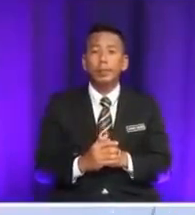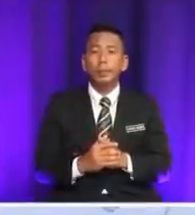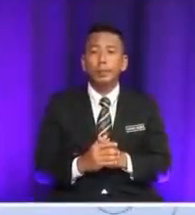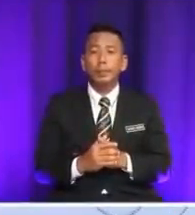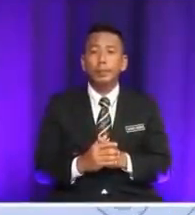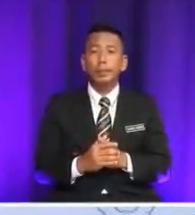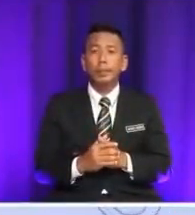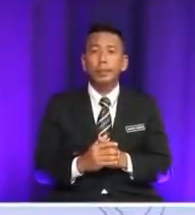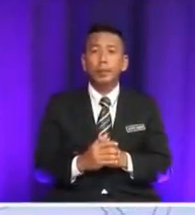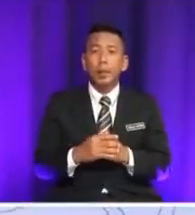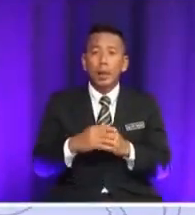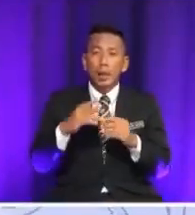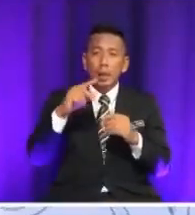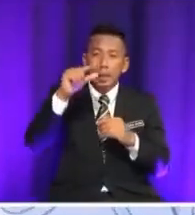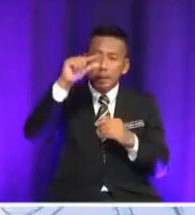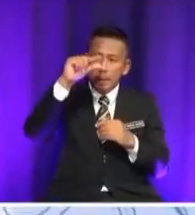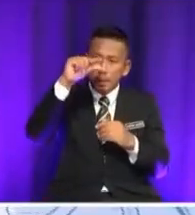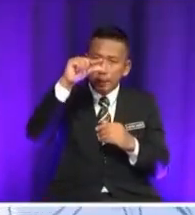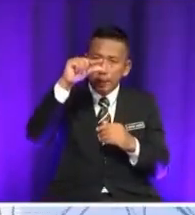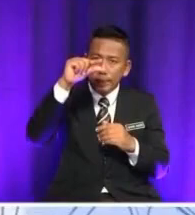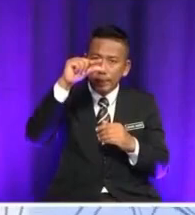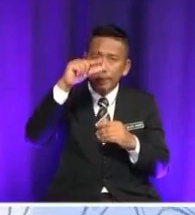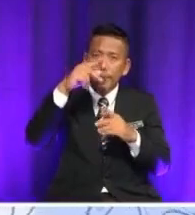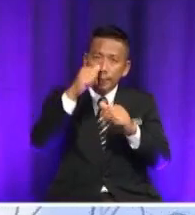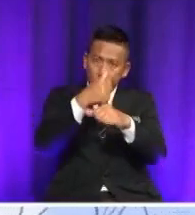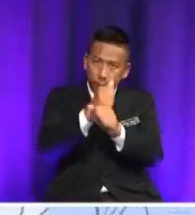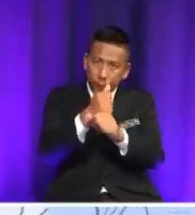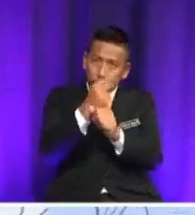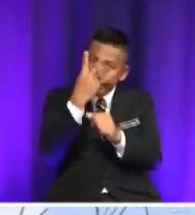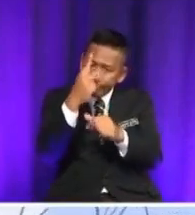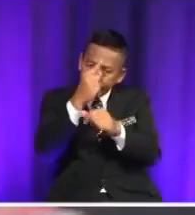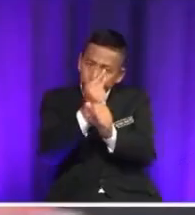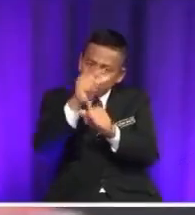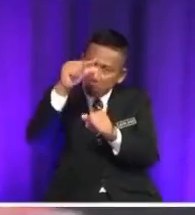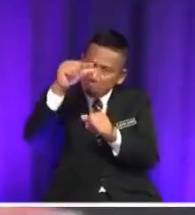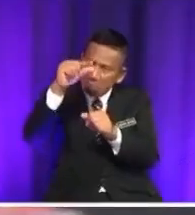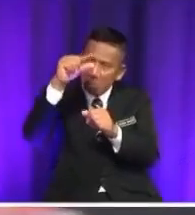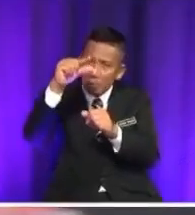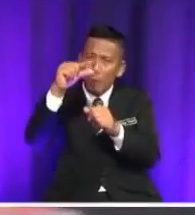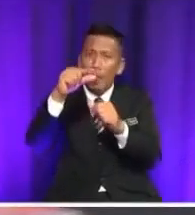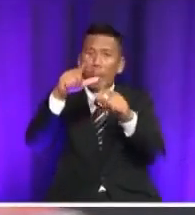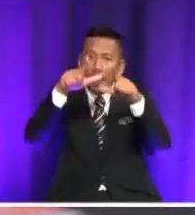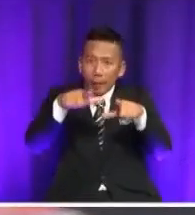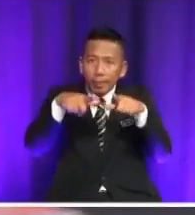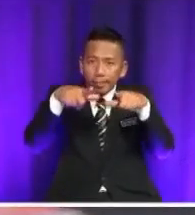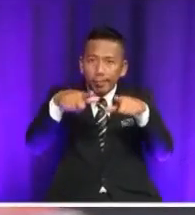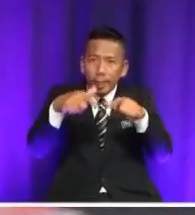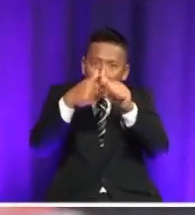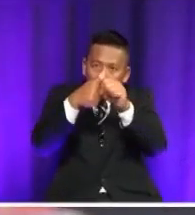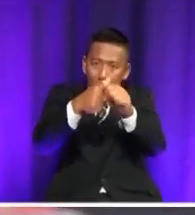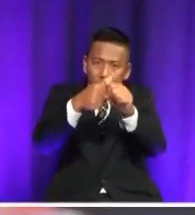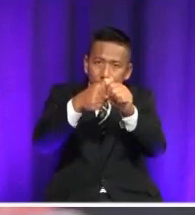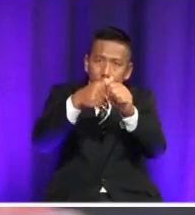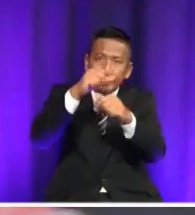ketebalan Epic nih tengok tebal menu jadi kita letak kayu ini berdasarkan ketebalan epilep